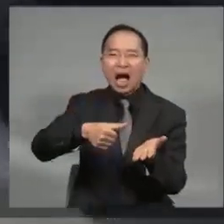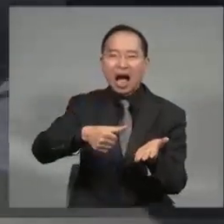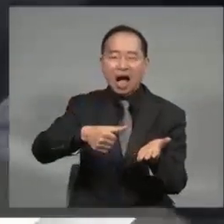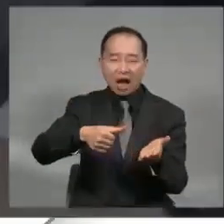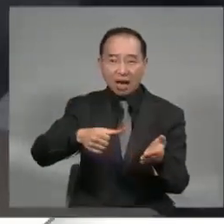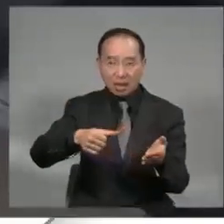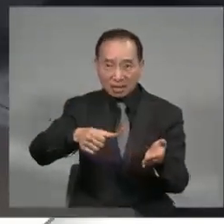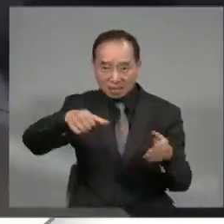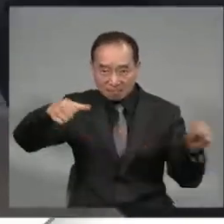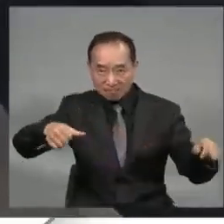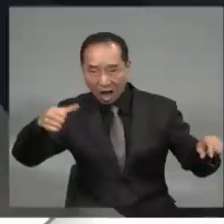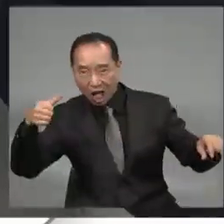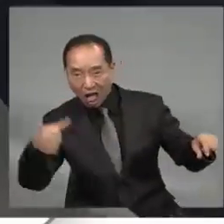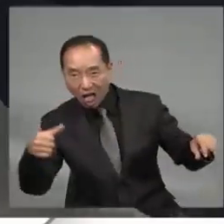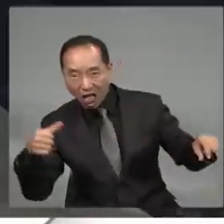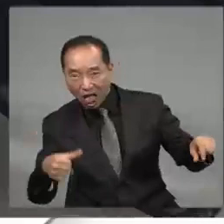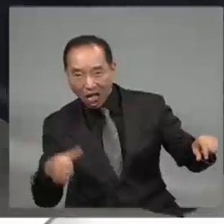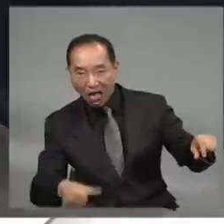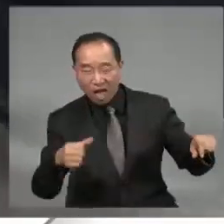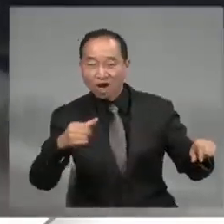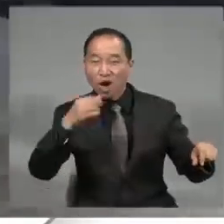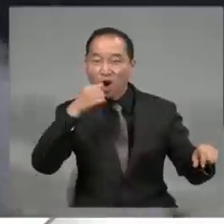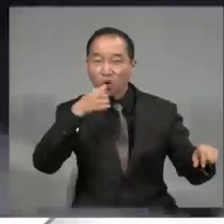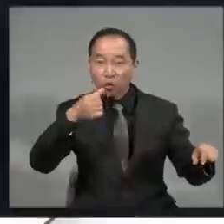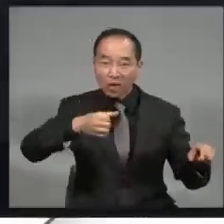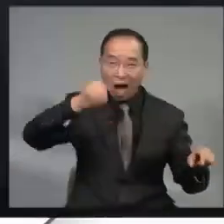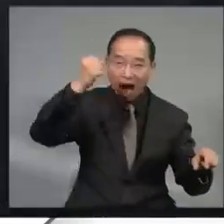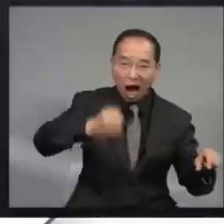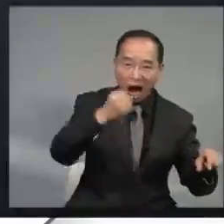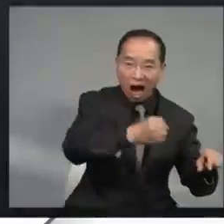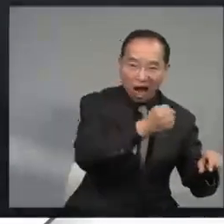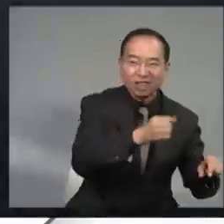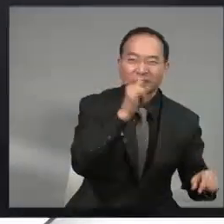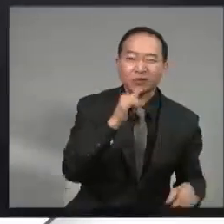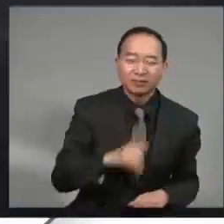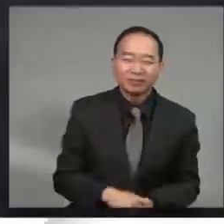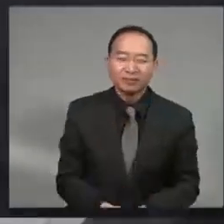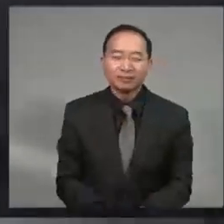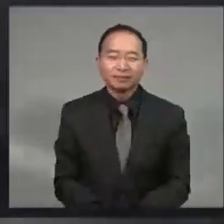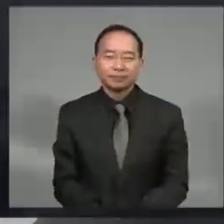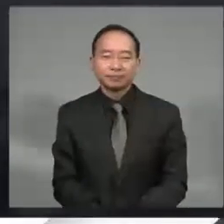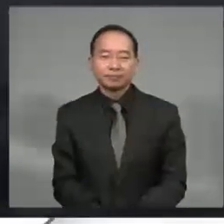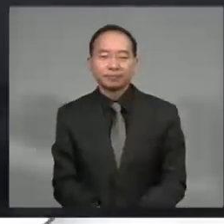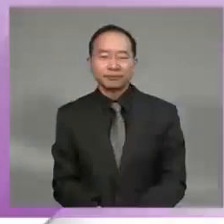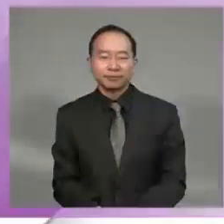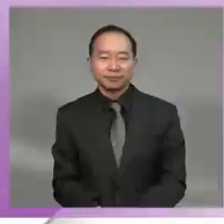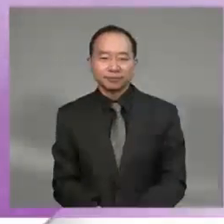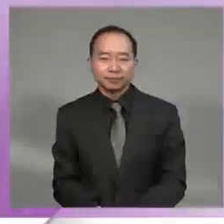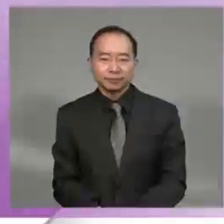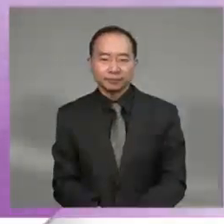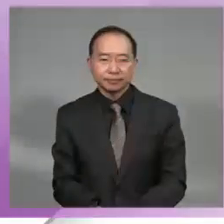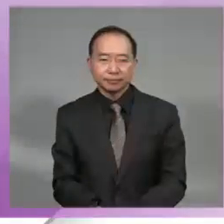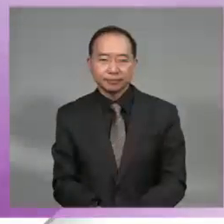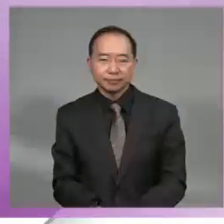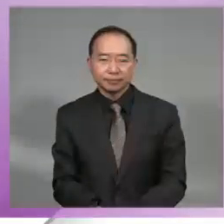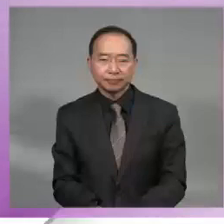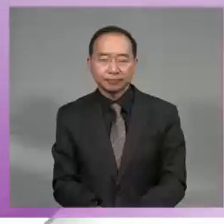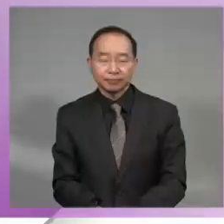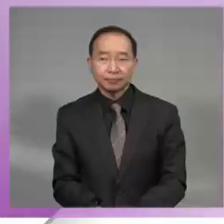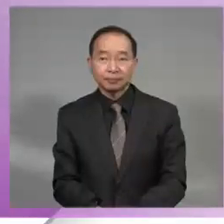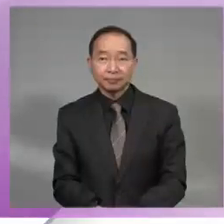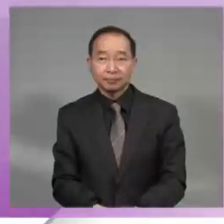그렇군요. 지금 손까지 아니군요. 예. 네, 이렇게 또